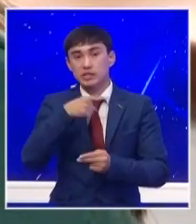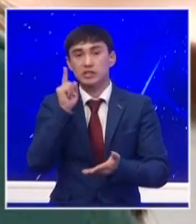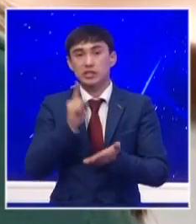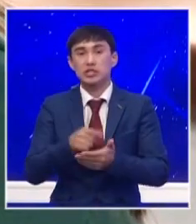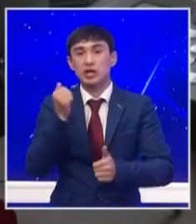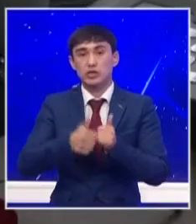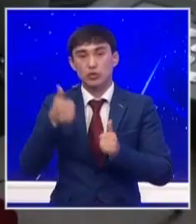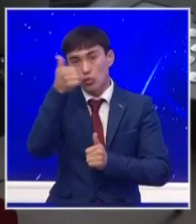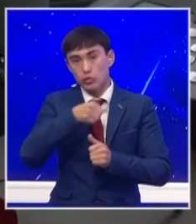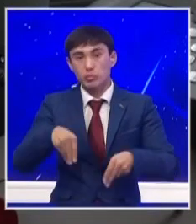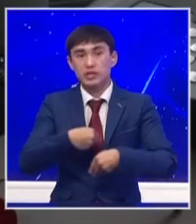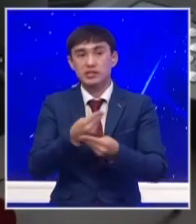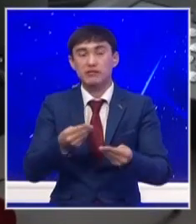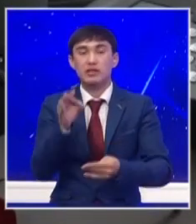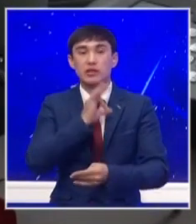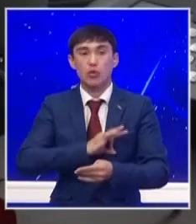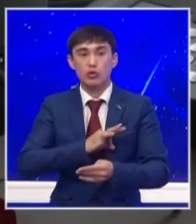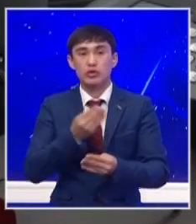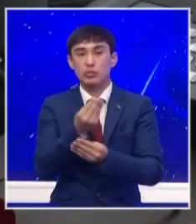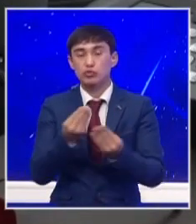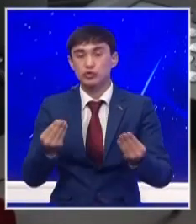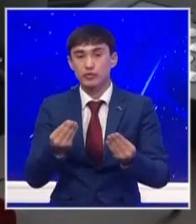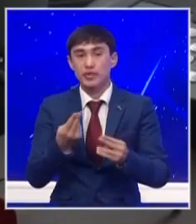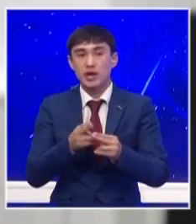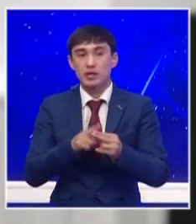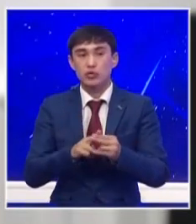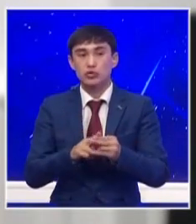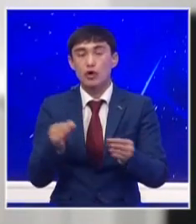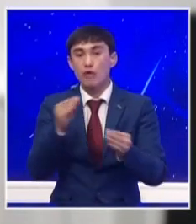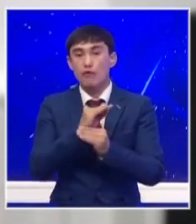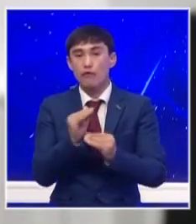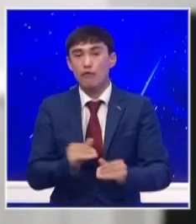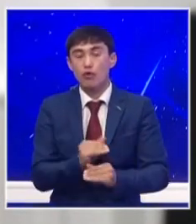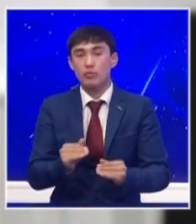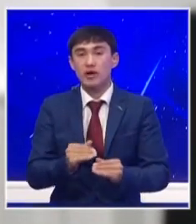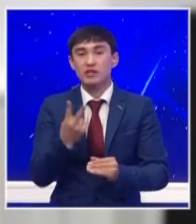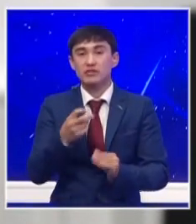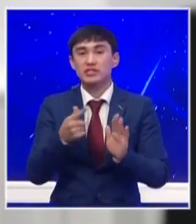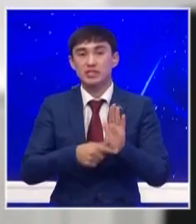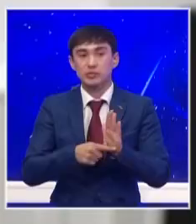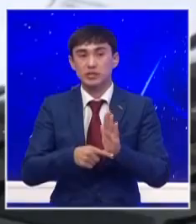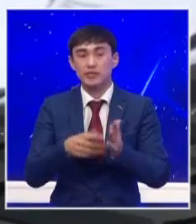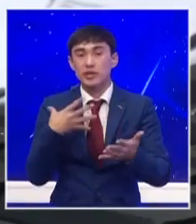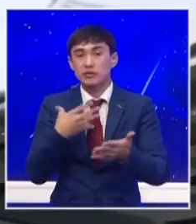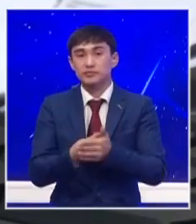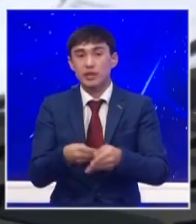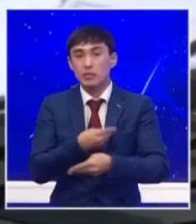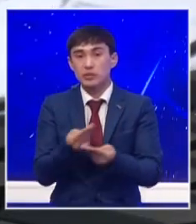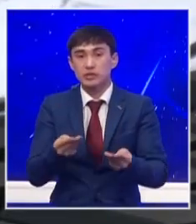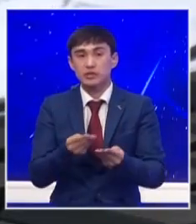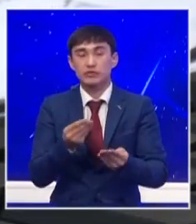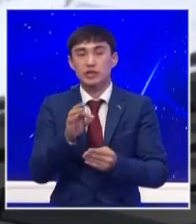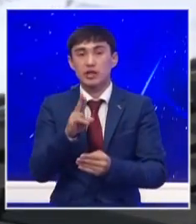ежегодно предоставлять декларацию о доходах и имуществе А это уже форма 270 к слову за несвоевременное предоставление